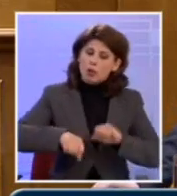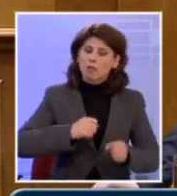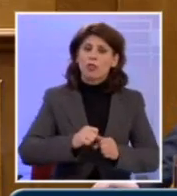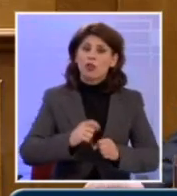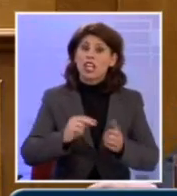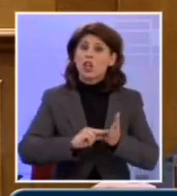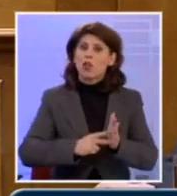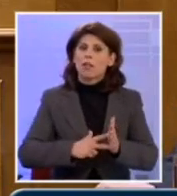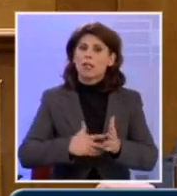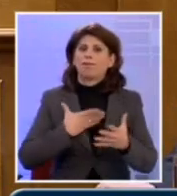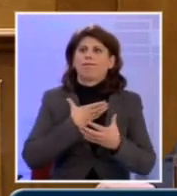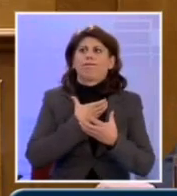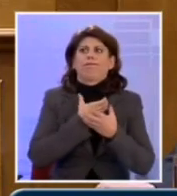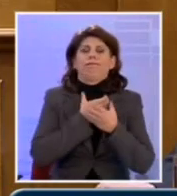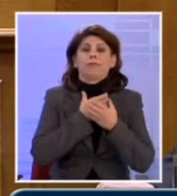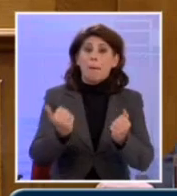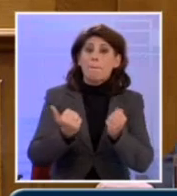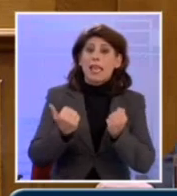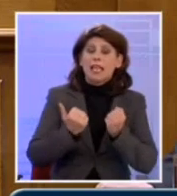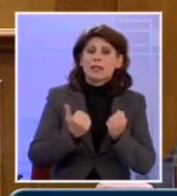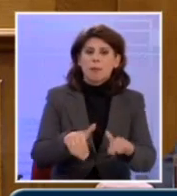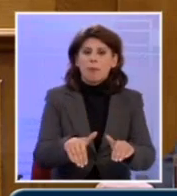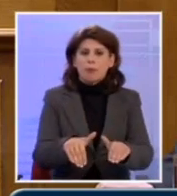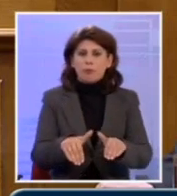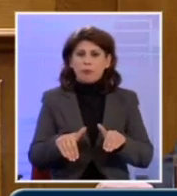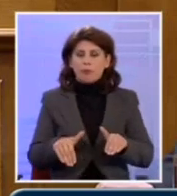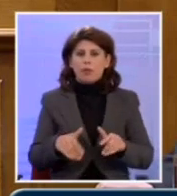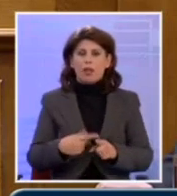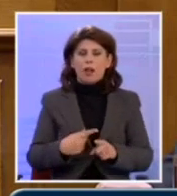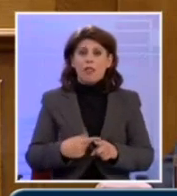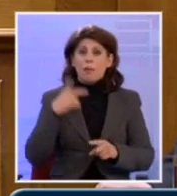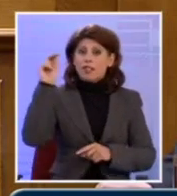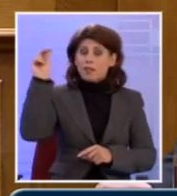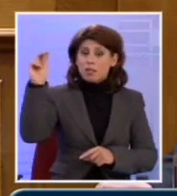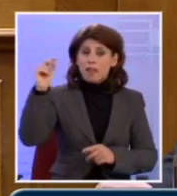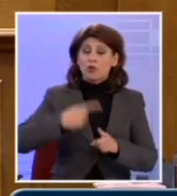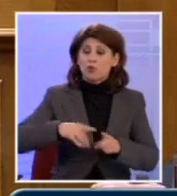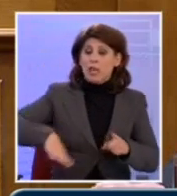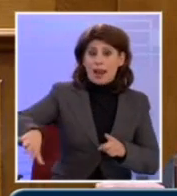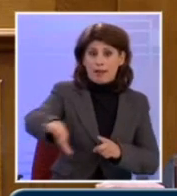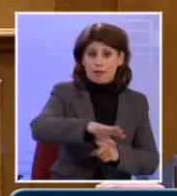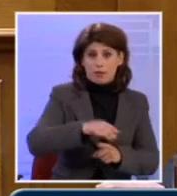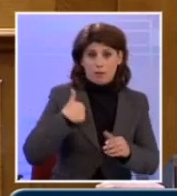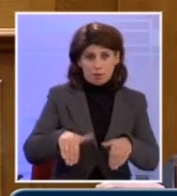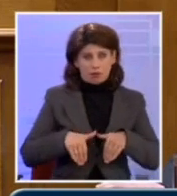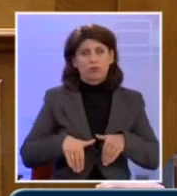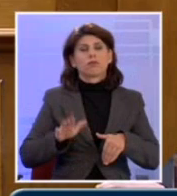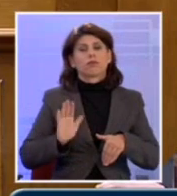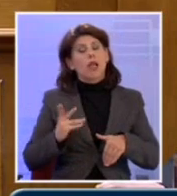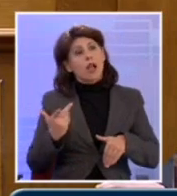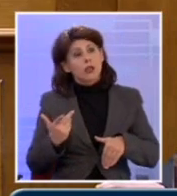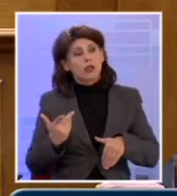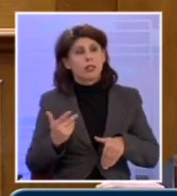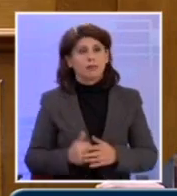και τις πιέσεις, ώστε να υποχωρήσουμε από τις δεσμεύσεις μας στον ελληνικό λαό, ώστε